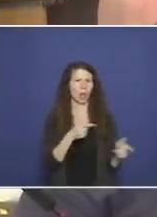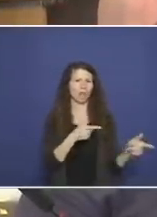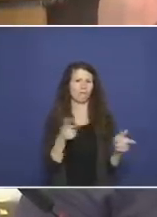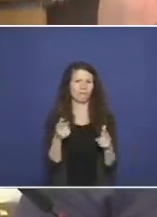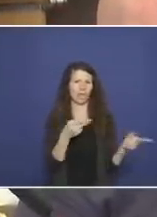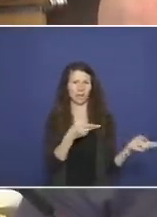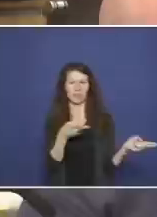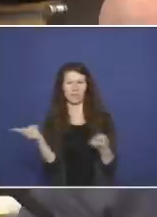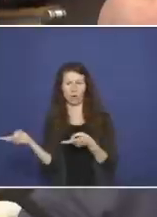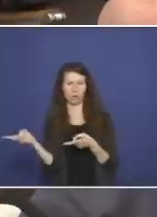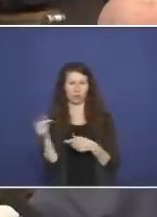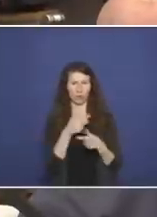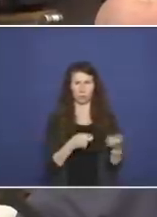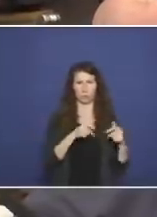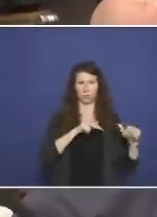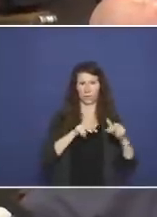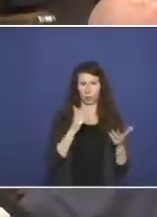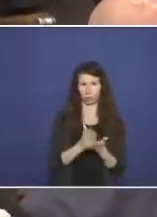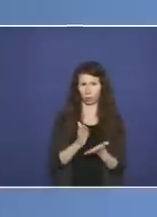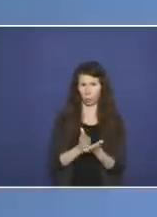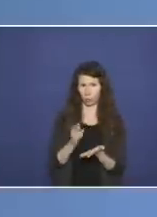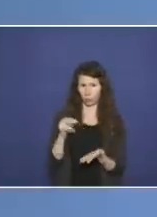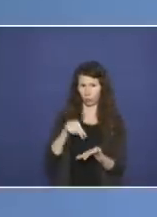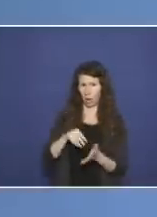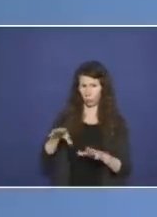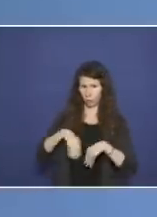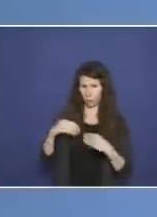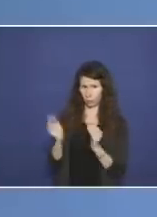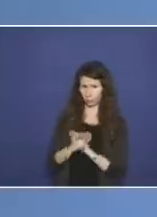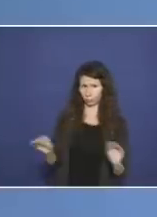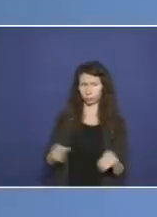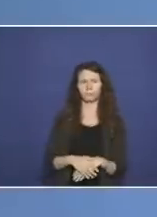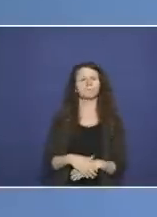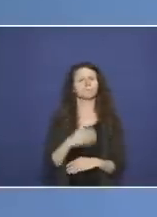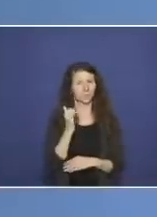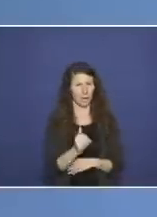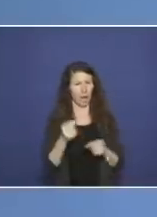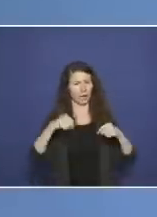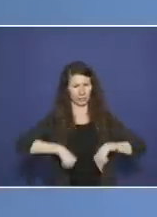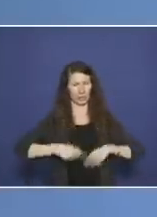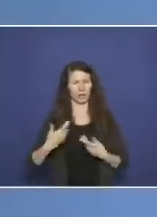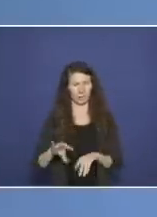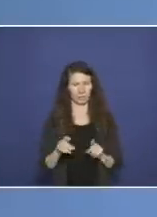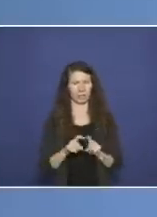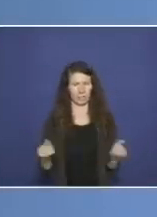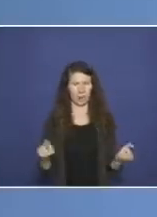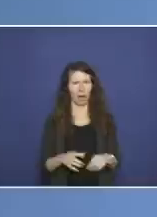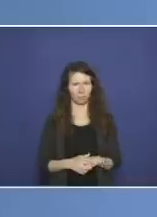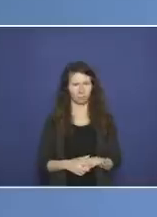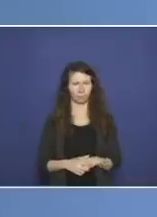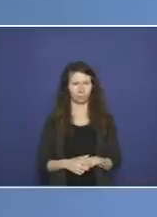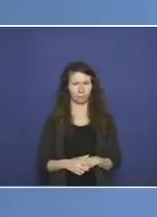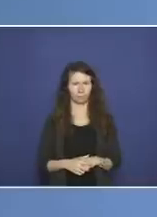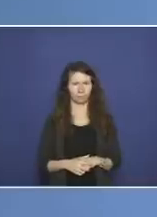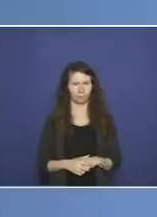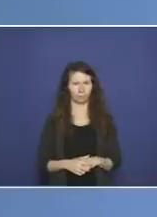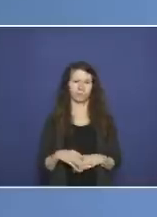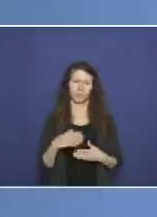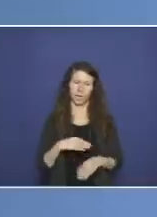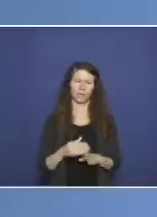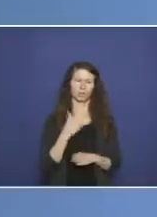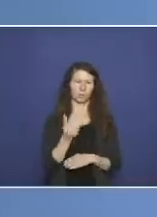dazu schon eine Stellungnahme der Bundesregierung? Danke. Ja, das ist tatsächlich hier Thema gewesen und das können wir Ihnen nachreichen,